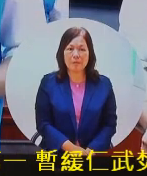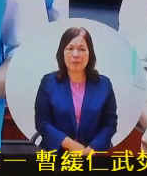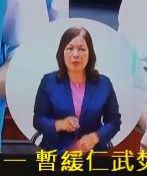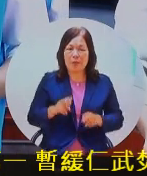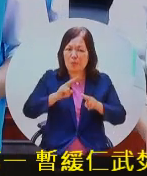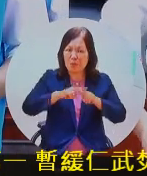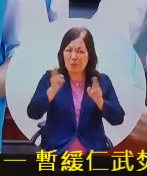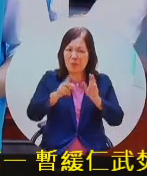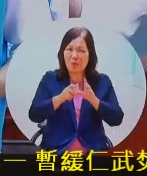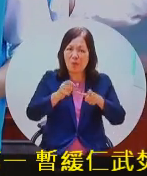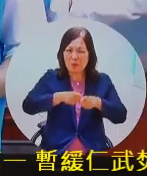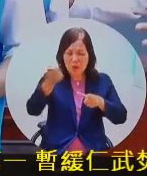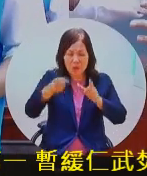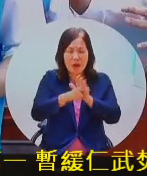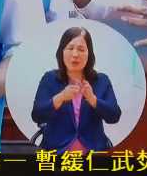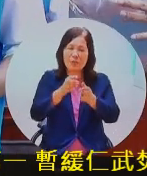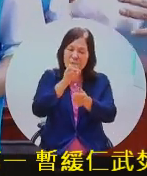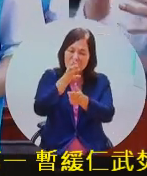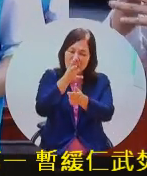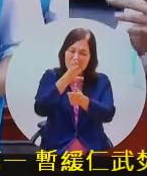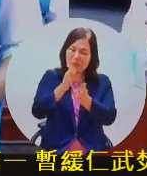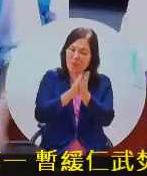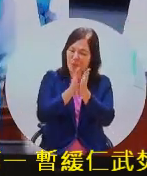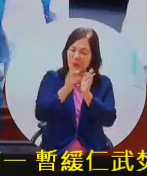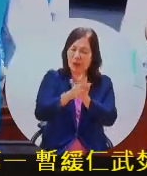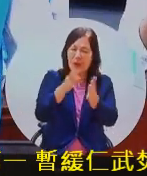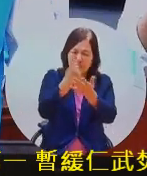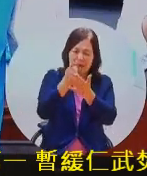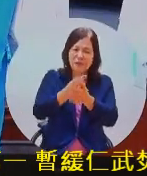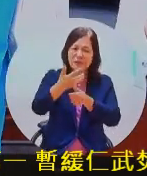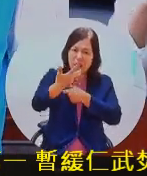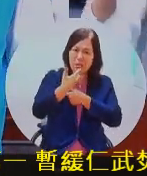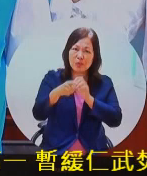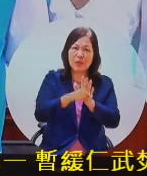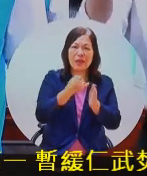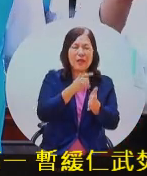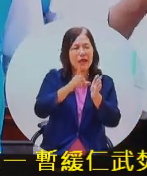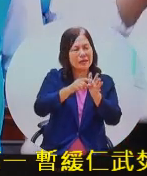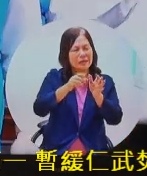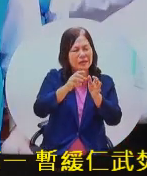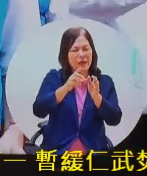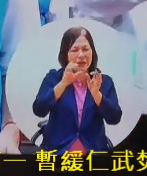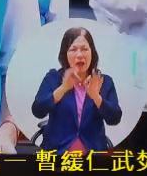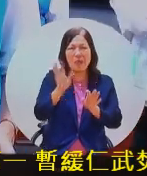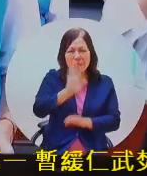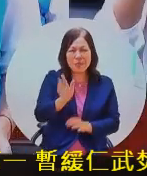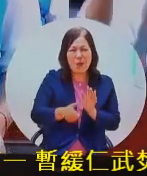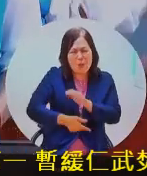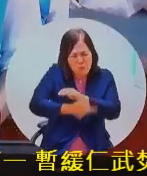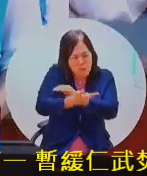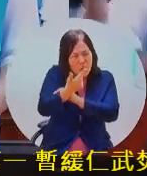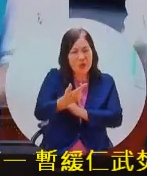郭建文议员，他每次咨询我是非常。 市长，不要再浪费时间了，你快点。